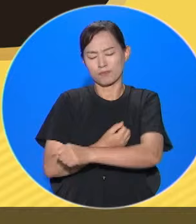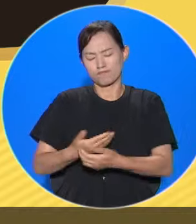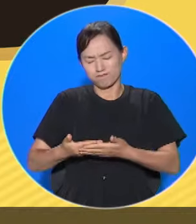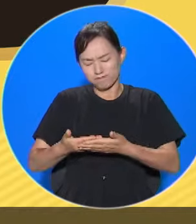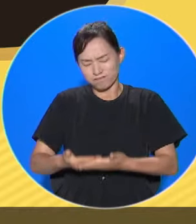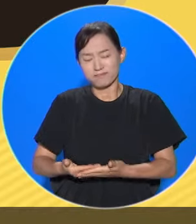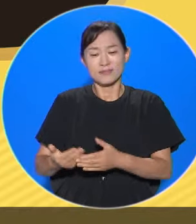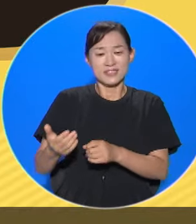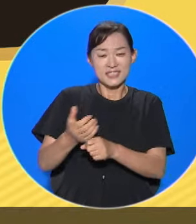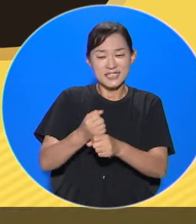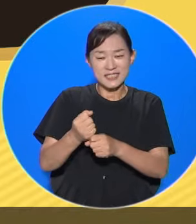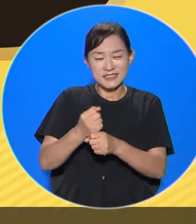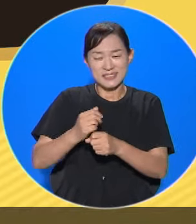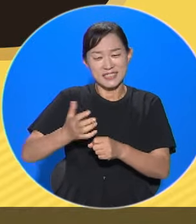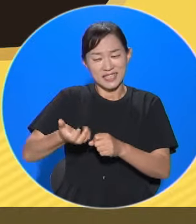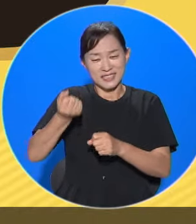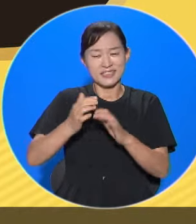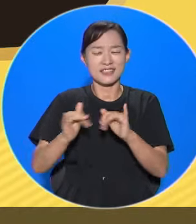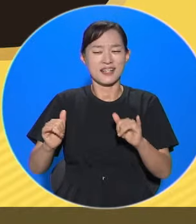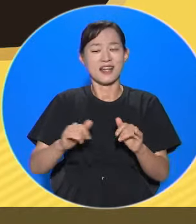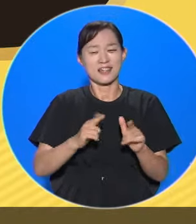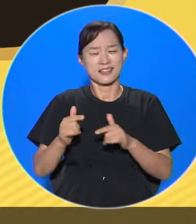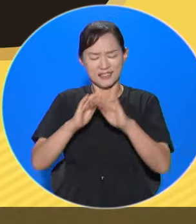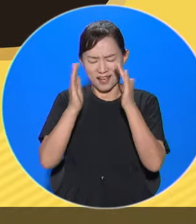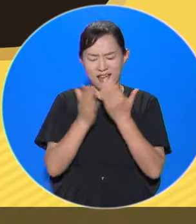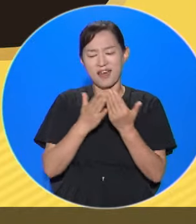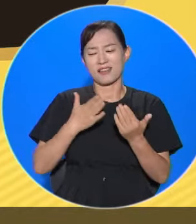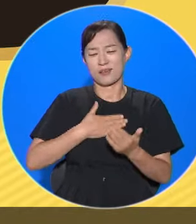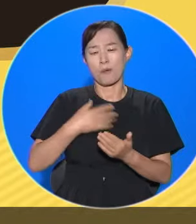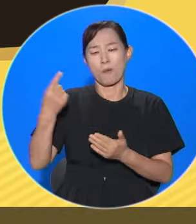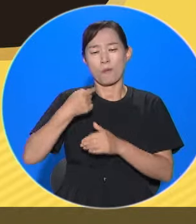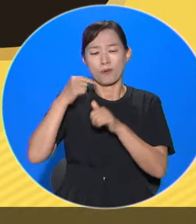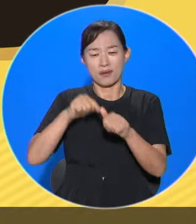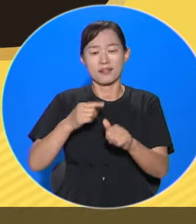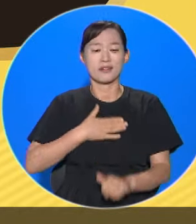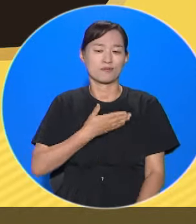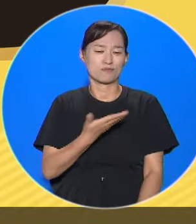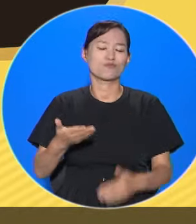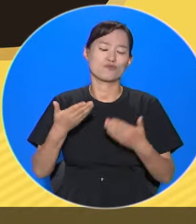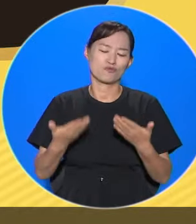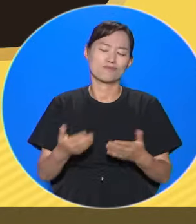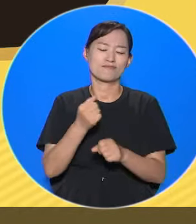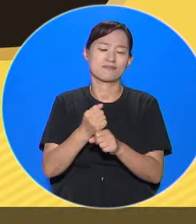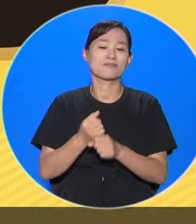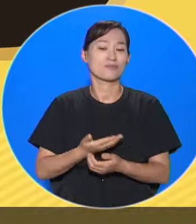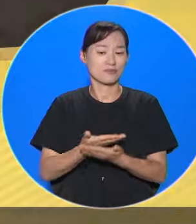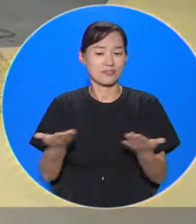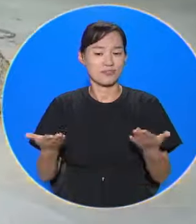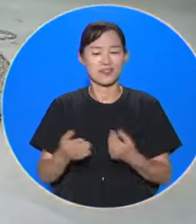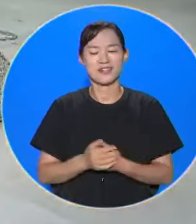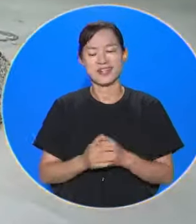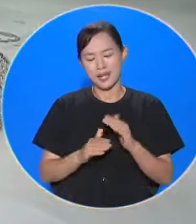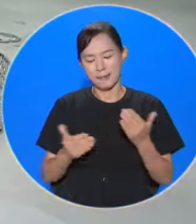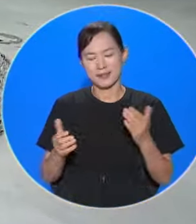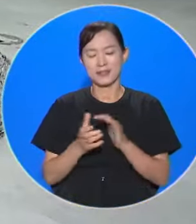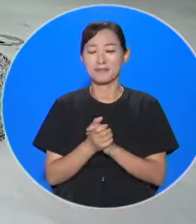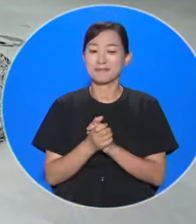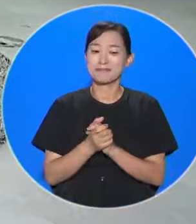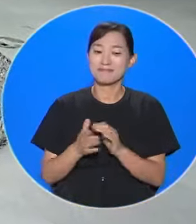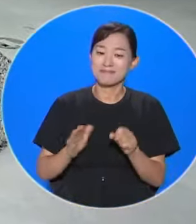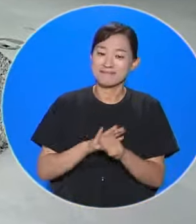수고하고 무거운 짐진 자들아 다 내게로 오라. 내가 너희를 쉬게 하리라. 아멘.